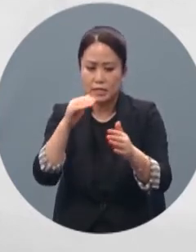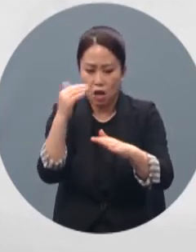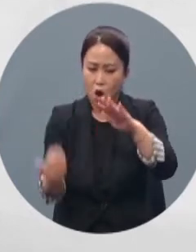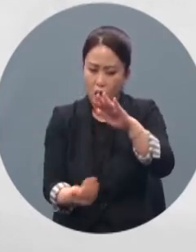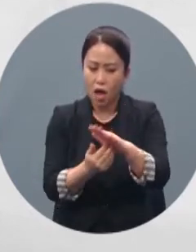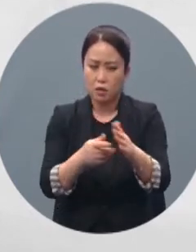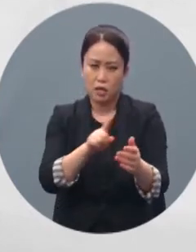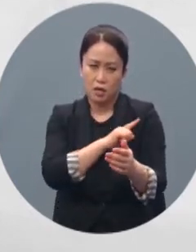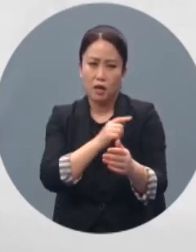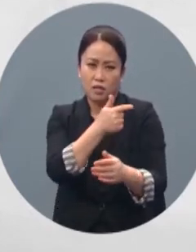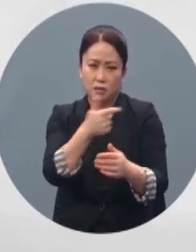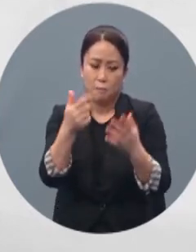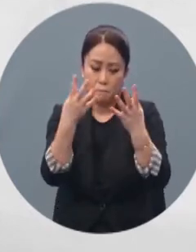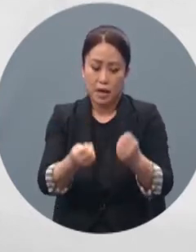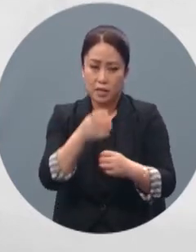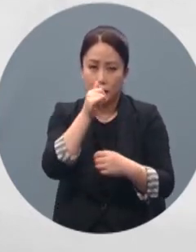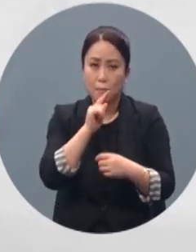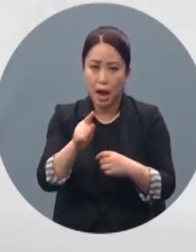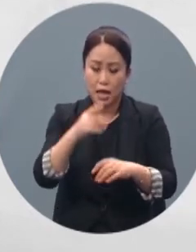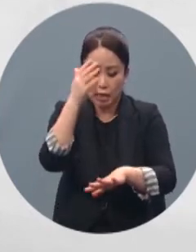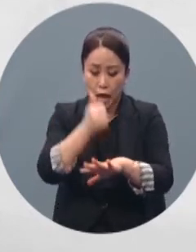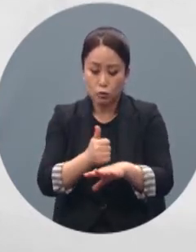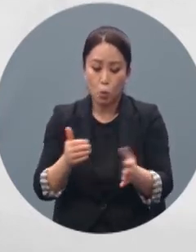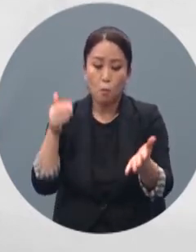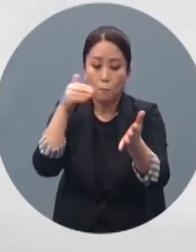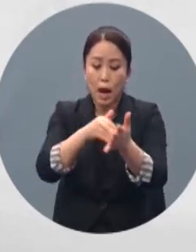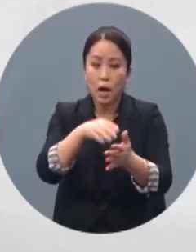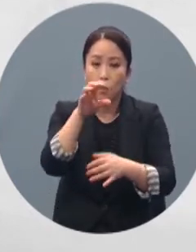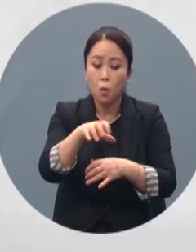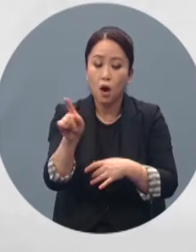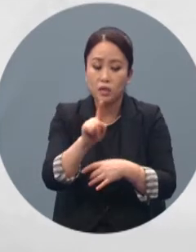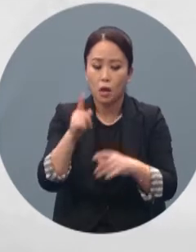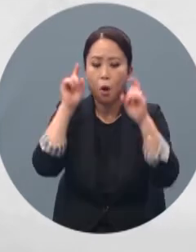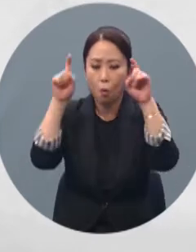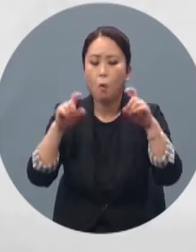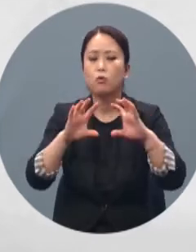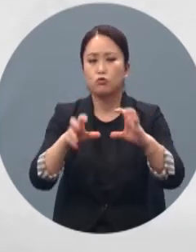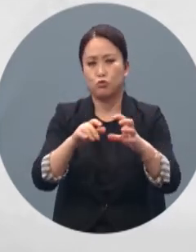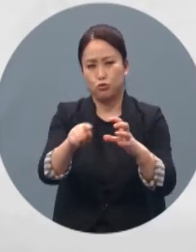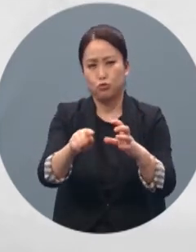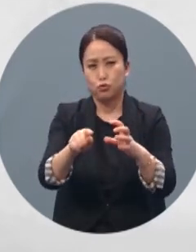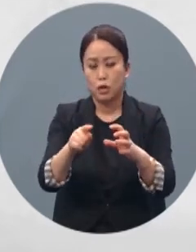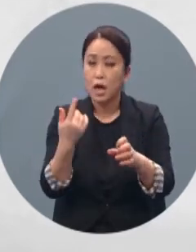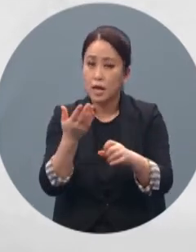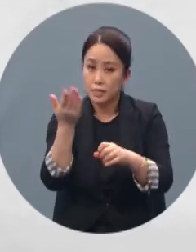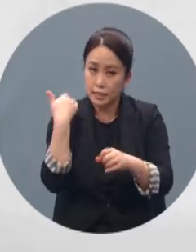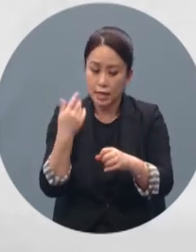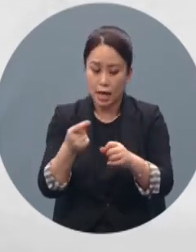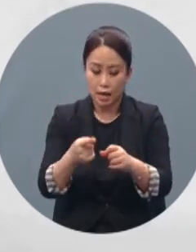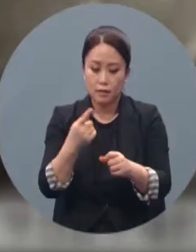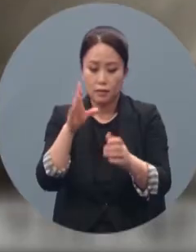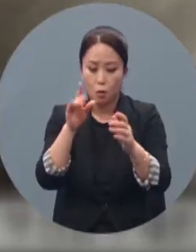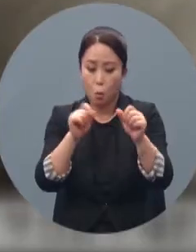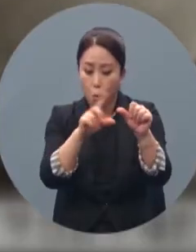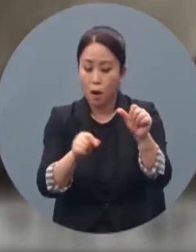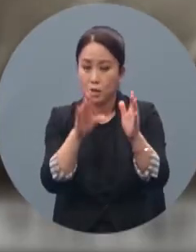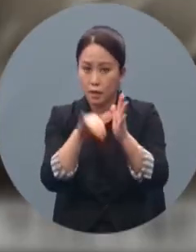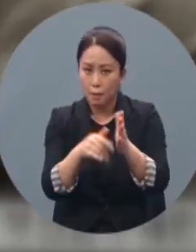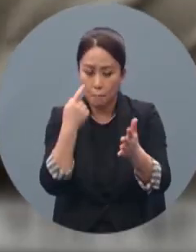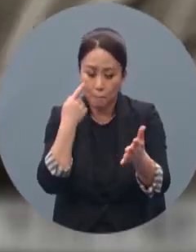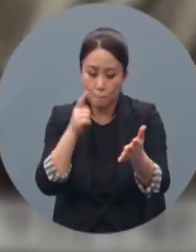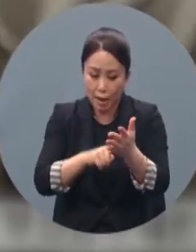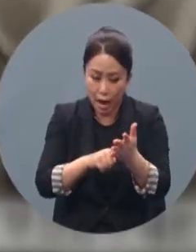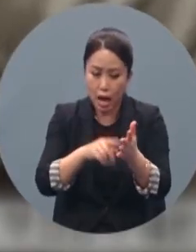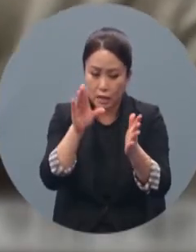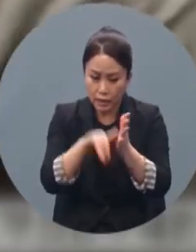최종 목적지는 호주였는데 지난 5월 호주 세관이 같은 수법으로 밀수된 필로폰 500kg을 적발하는 과정에서 이들의